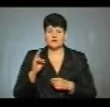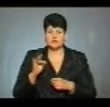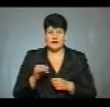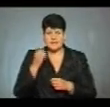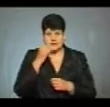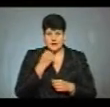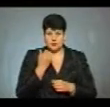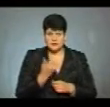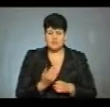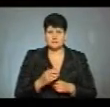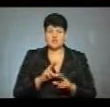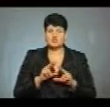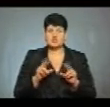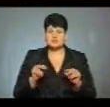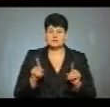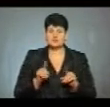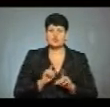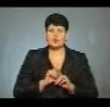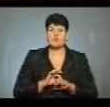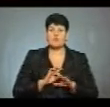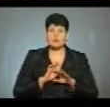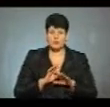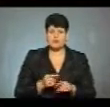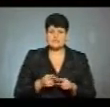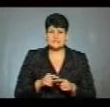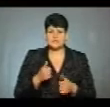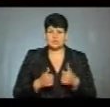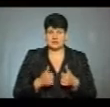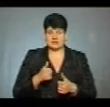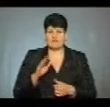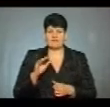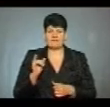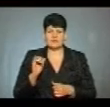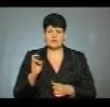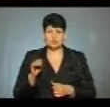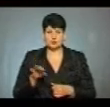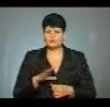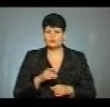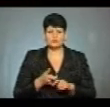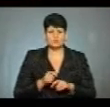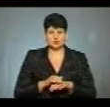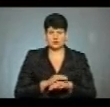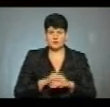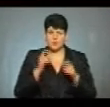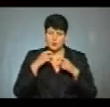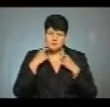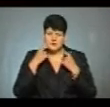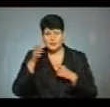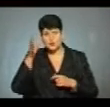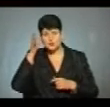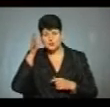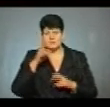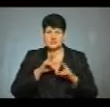їм. Я щаслива, що проводять такі турніри. Віктор був дуже добрий, усміхнений,